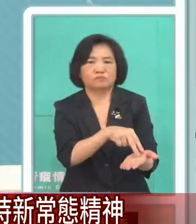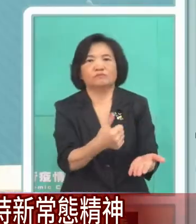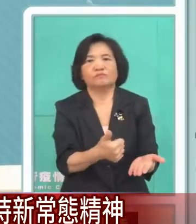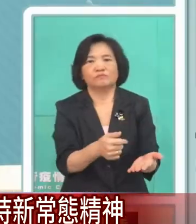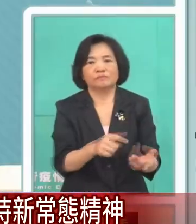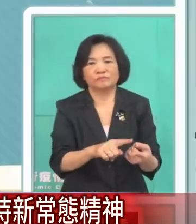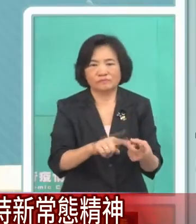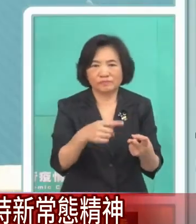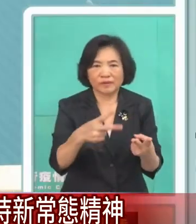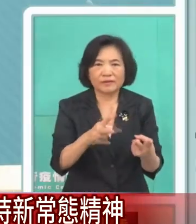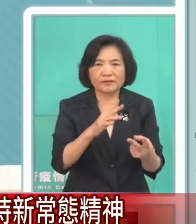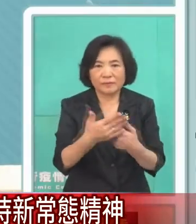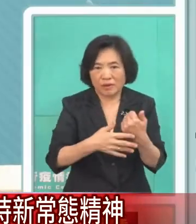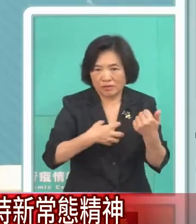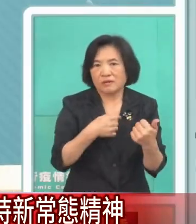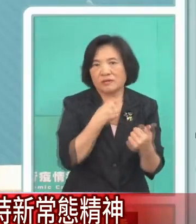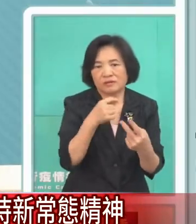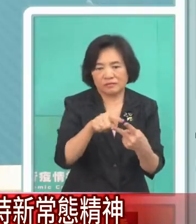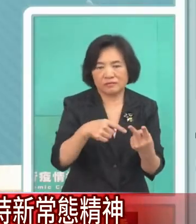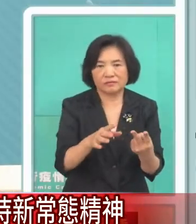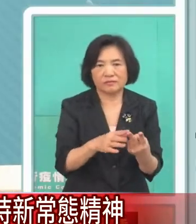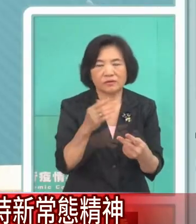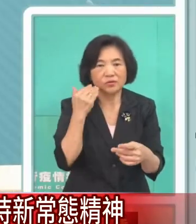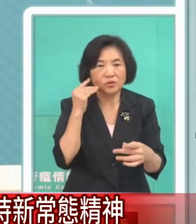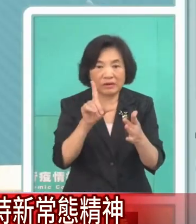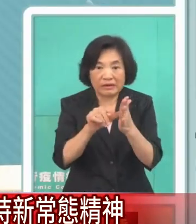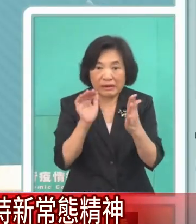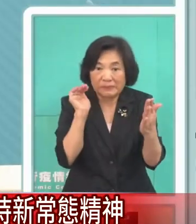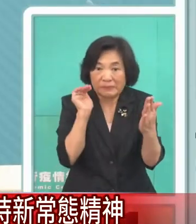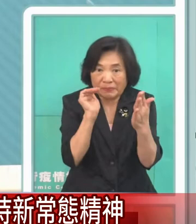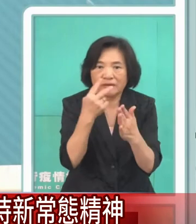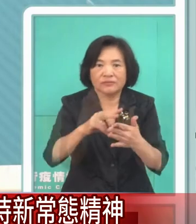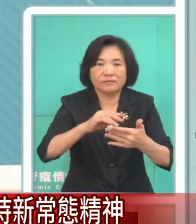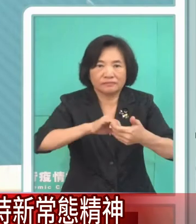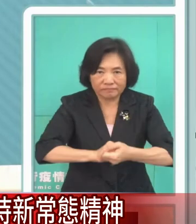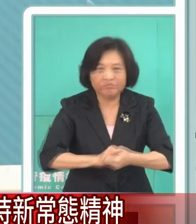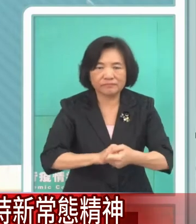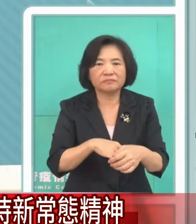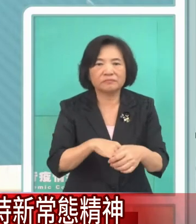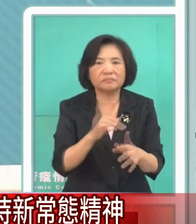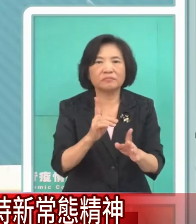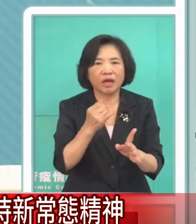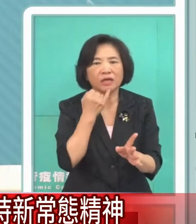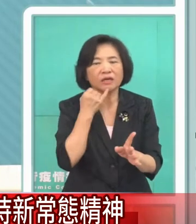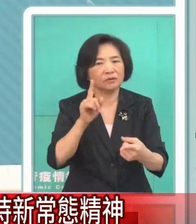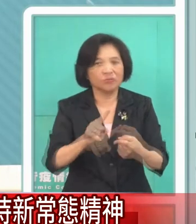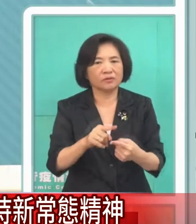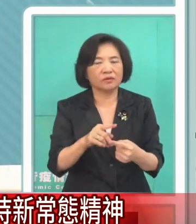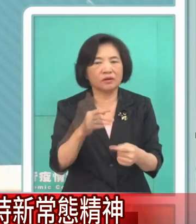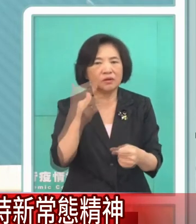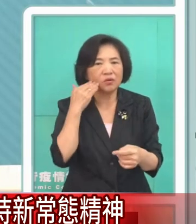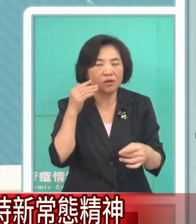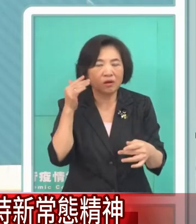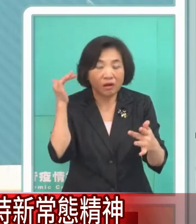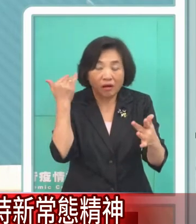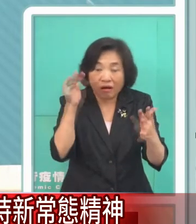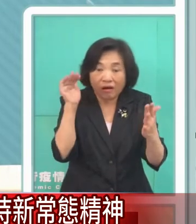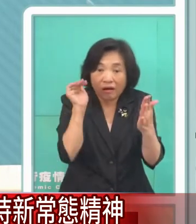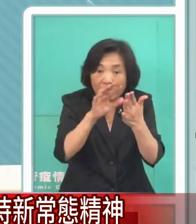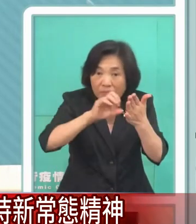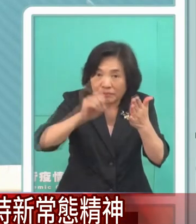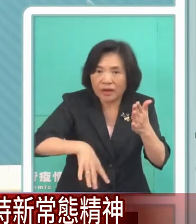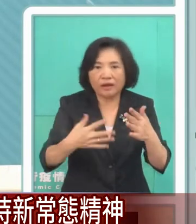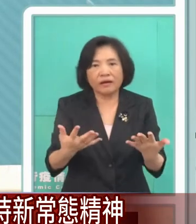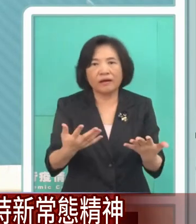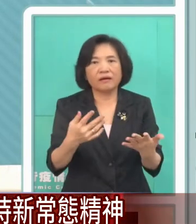认为说，在时间比较接近的时候做决策会比较容易，比较准确。那也因为有可能会临时被取消，所以我们